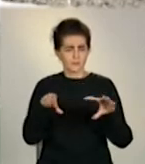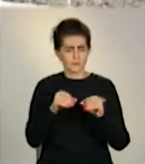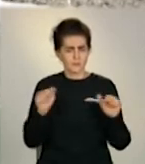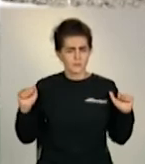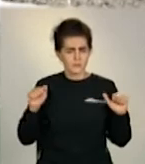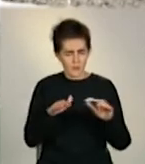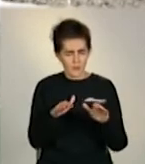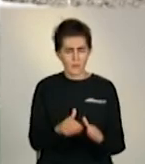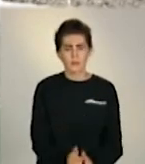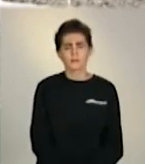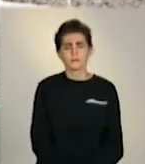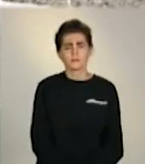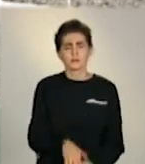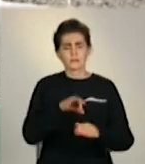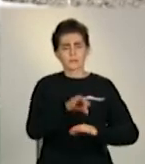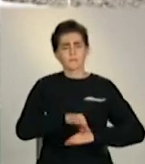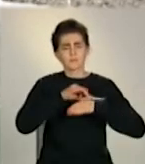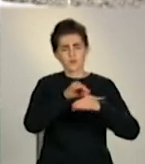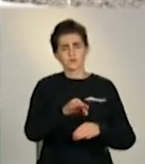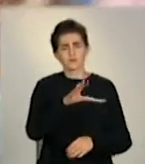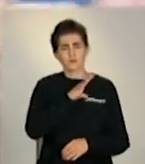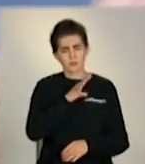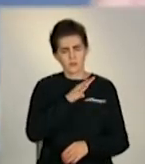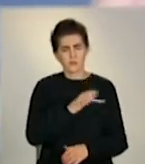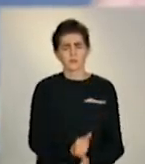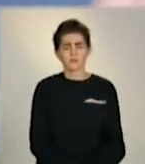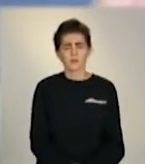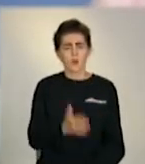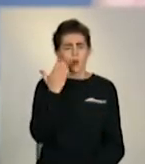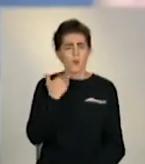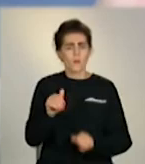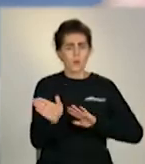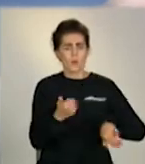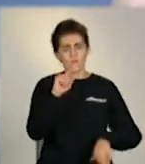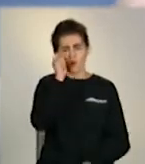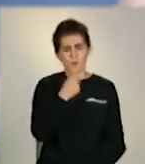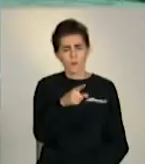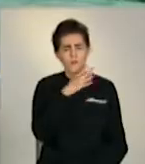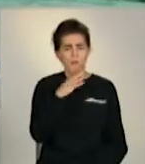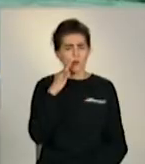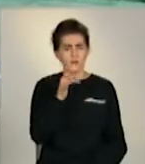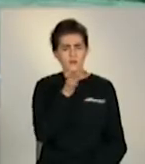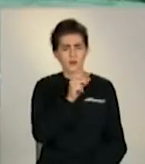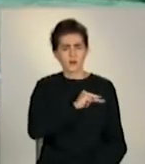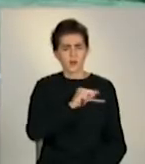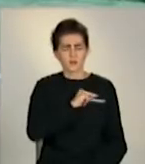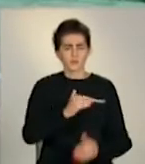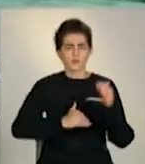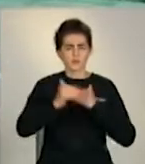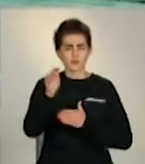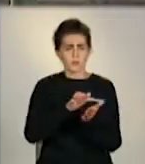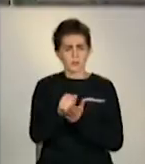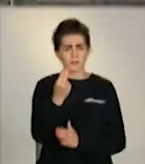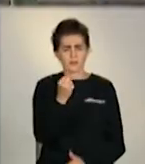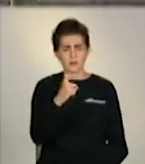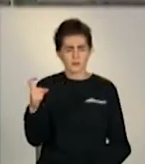Ці супроводжували світовками. Після війни пан Василь багато років працював у великосортному прокатному цеху